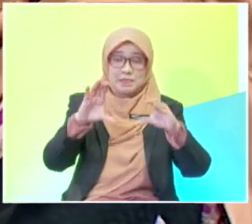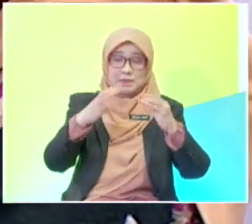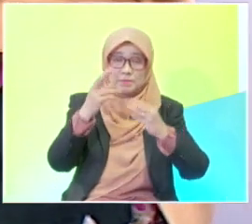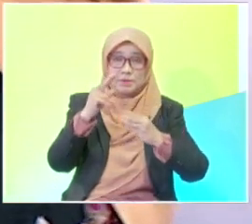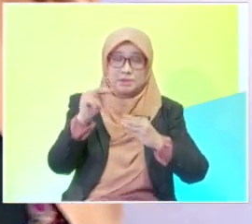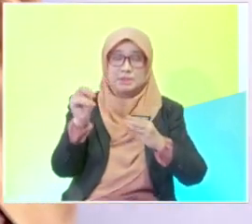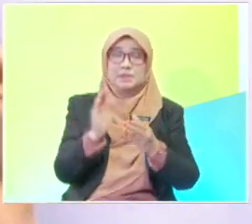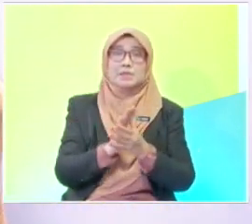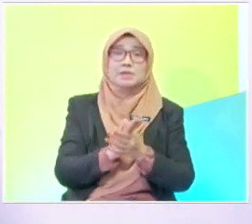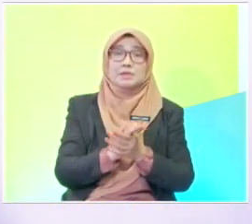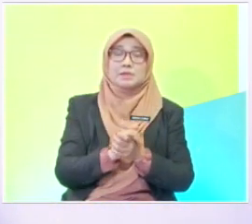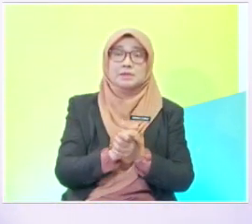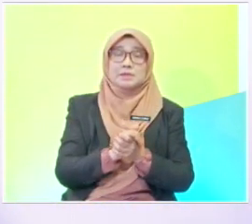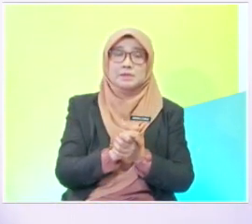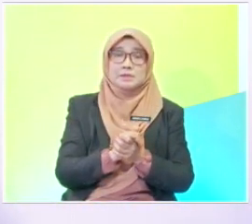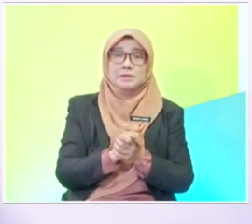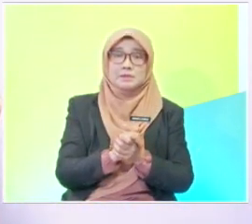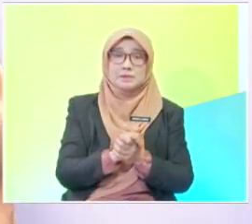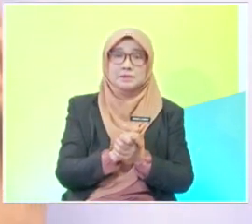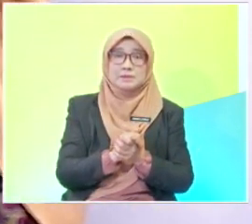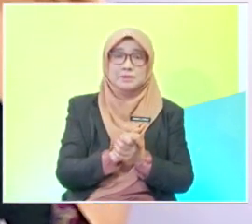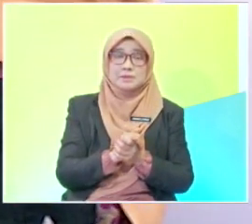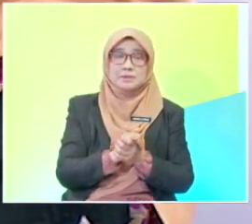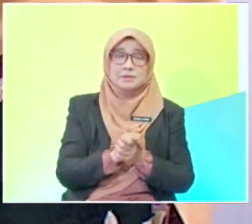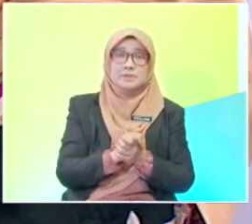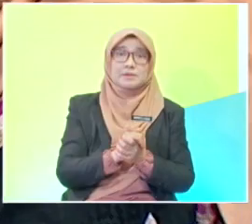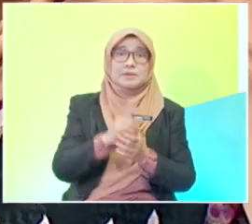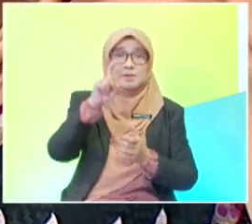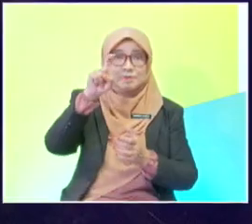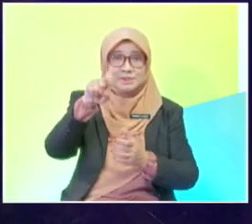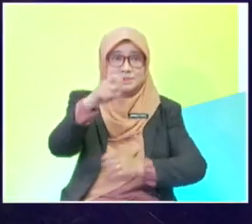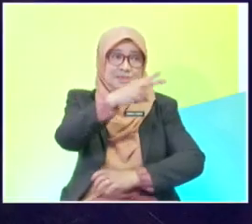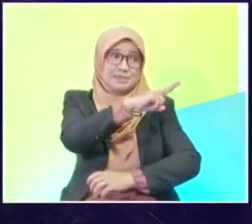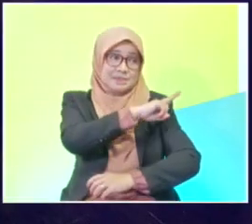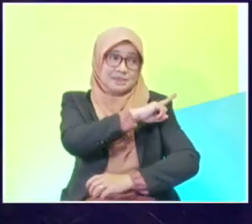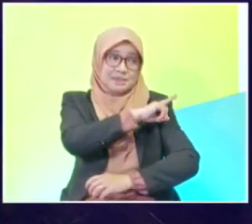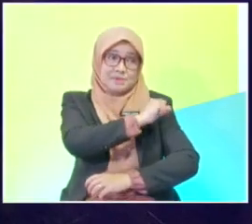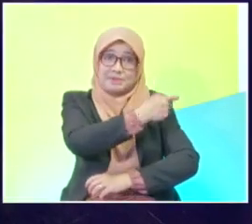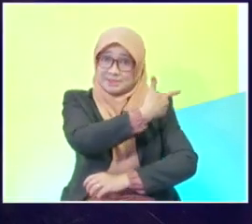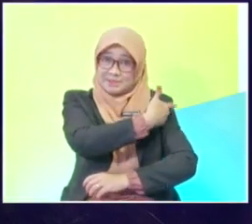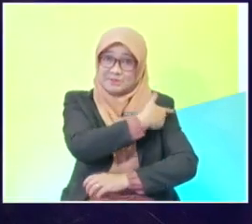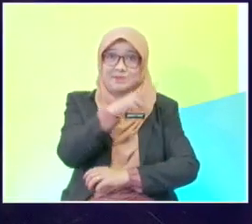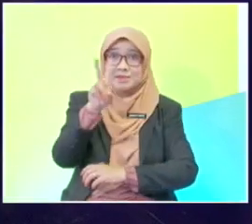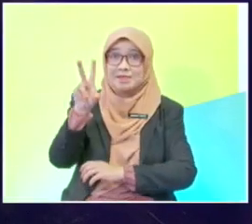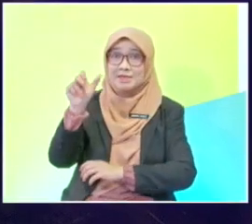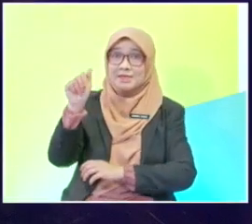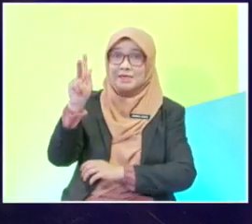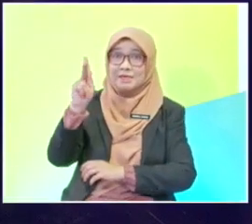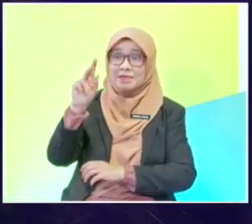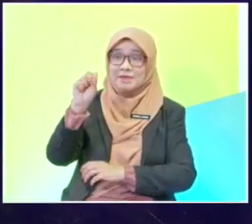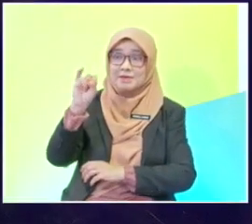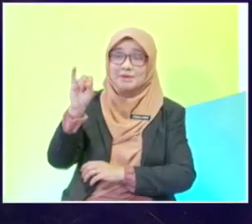kita perlu panjangkan lagi. Saya ingat ni cikgu, kita perlu suntikkan vaksin. Ya, betul. Kita perlu